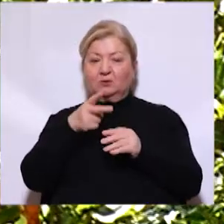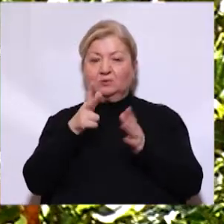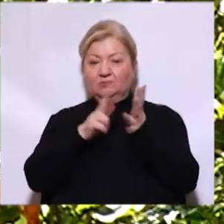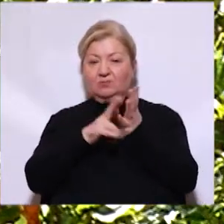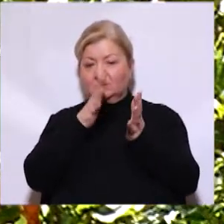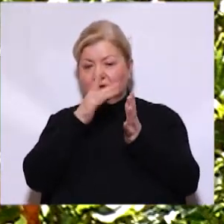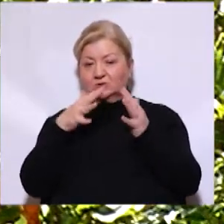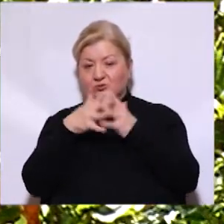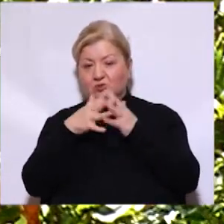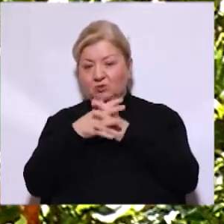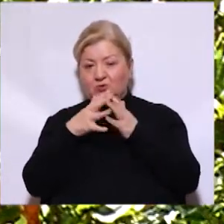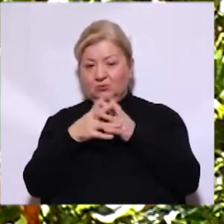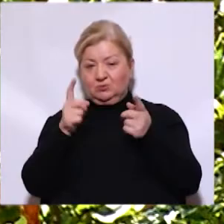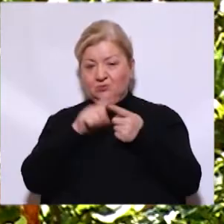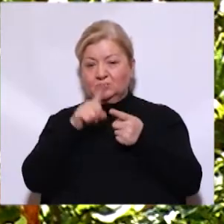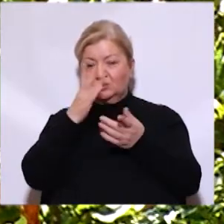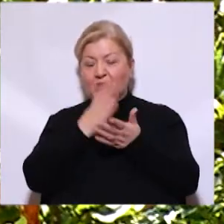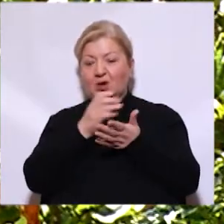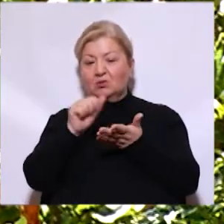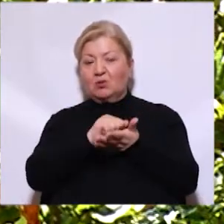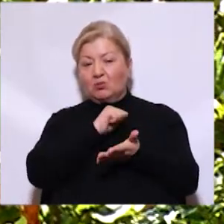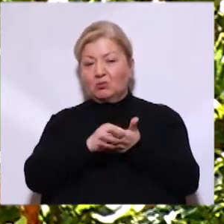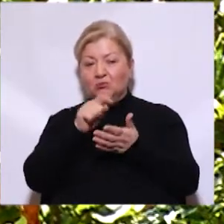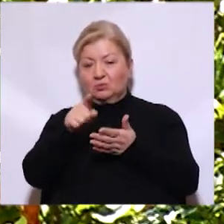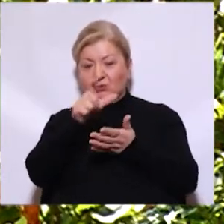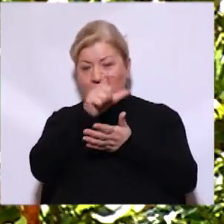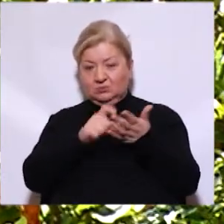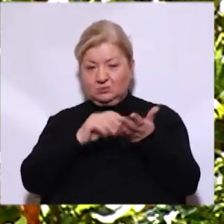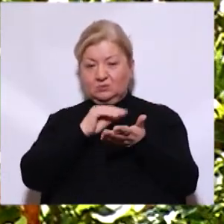წლის ომს და ეს არის აი დოკუმენტური პროზა, ხო?